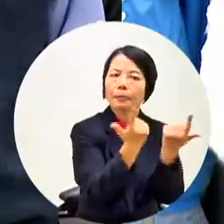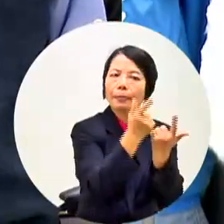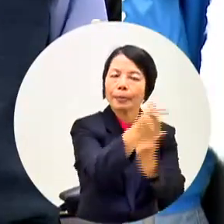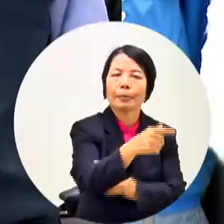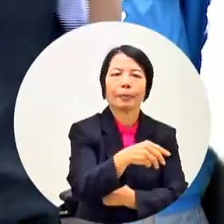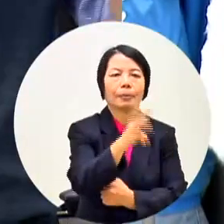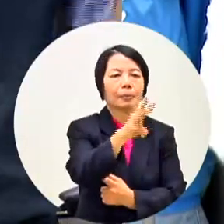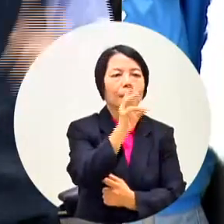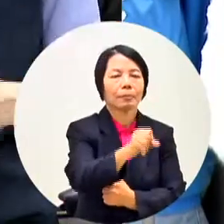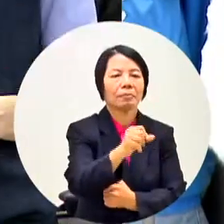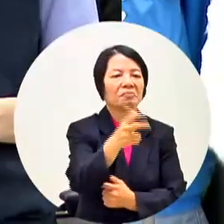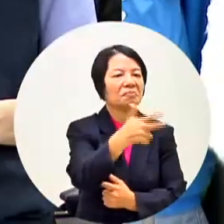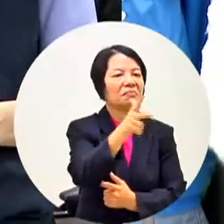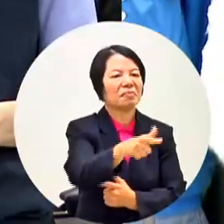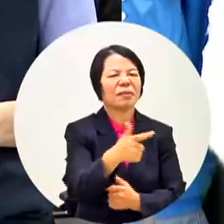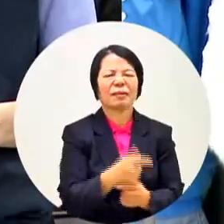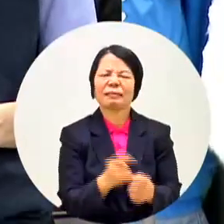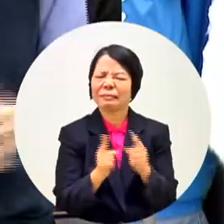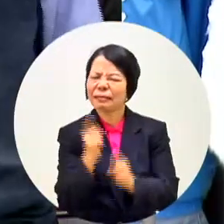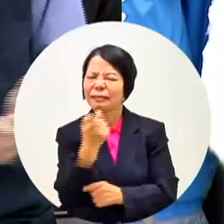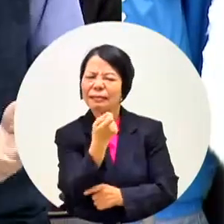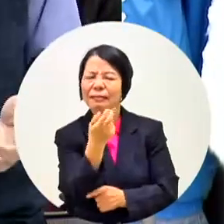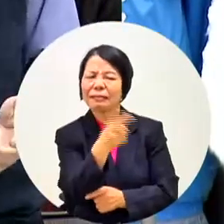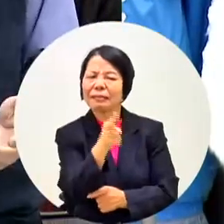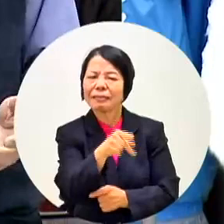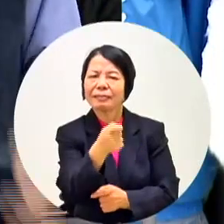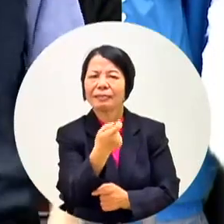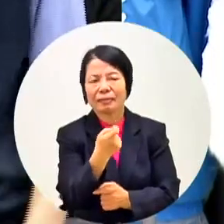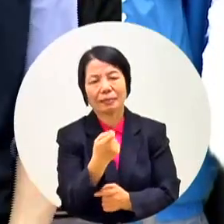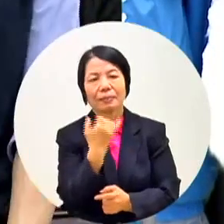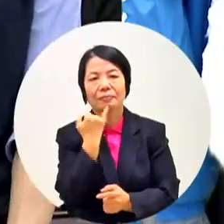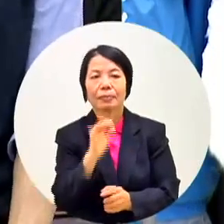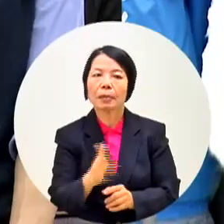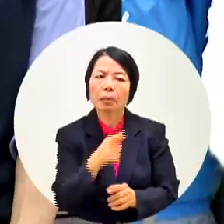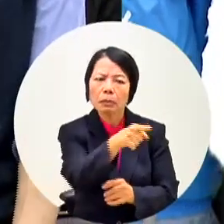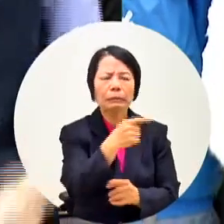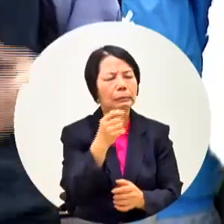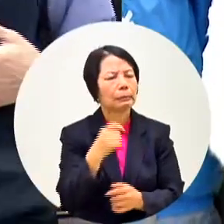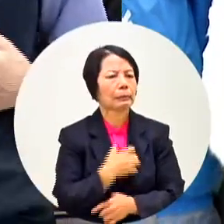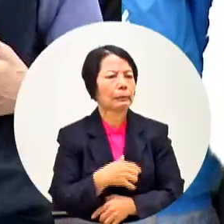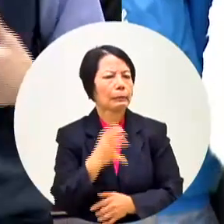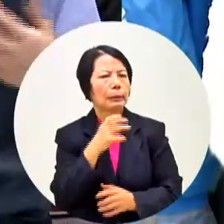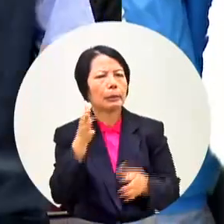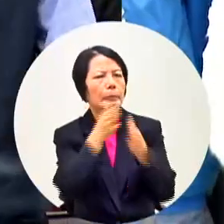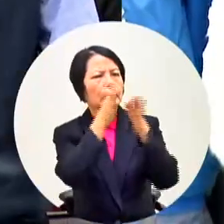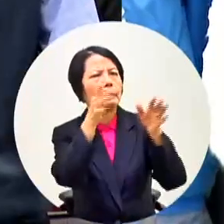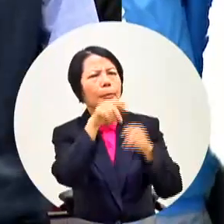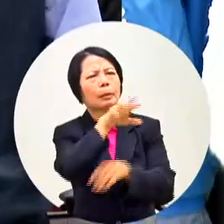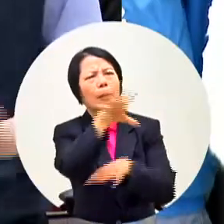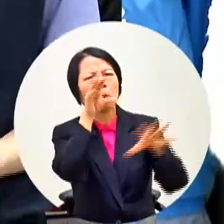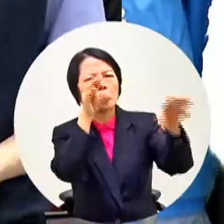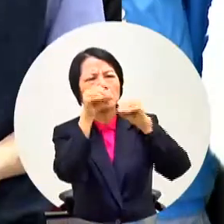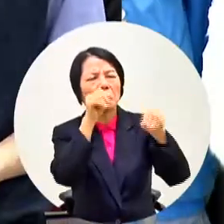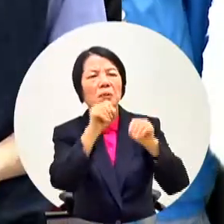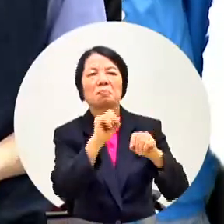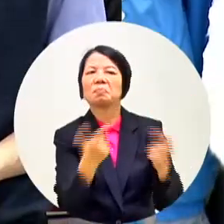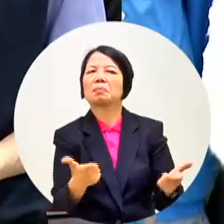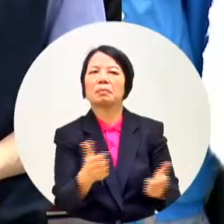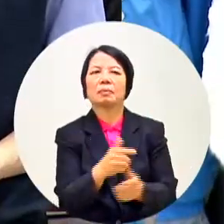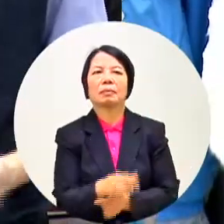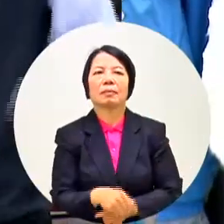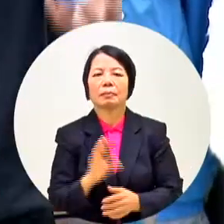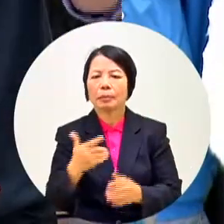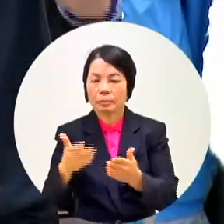样，所以他还是愿意待在北部，不愿意回来。所以像这种为什么？因为我们没有办法提供他未来发展的视